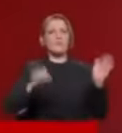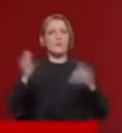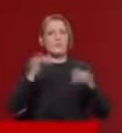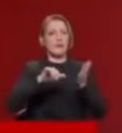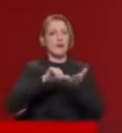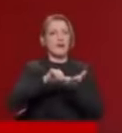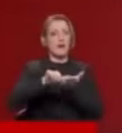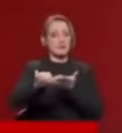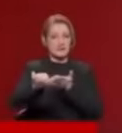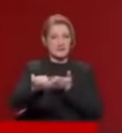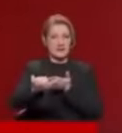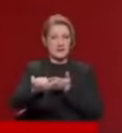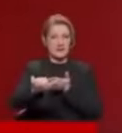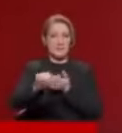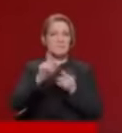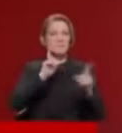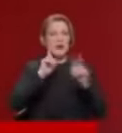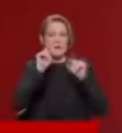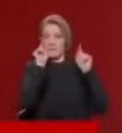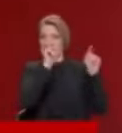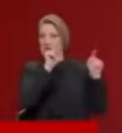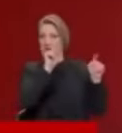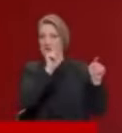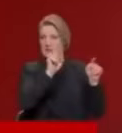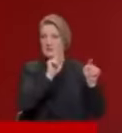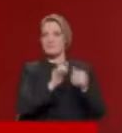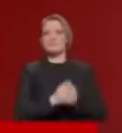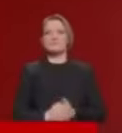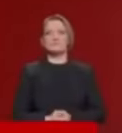tümü şeydeydi, mahkemedeydi.